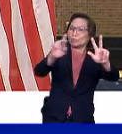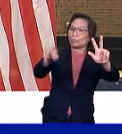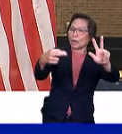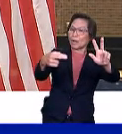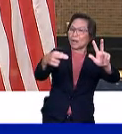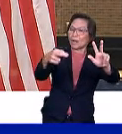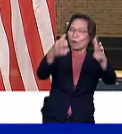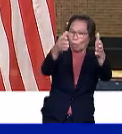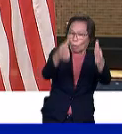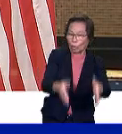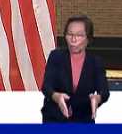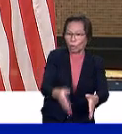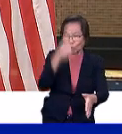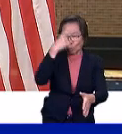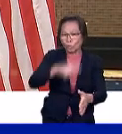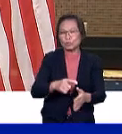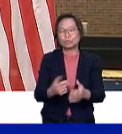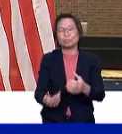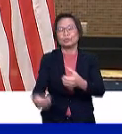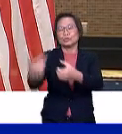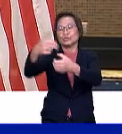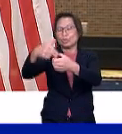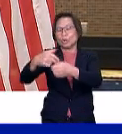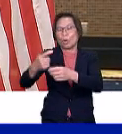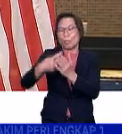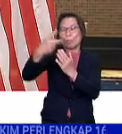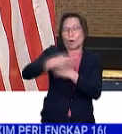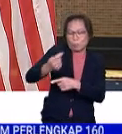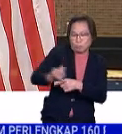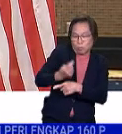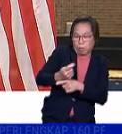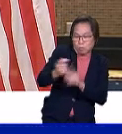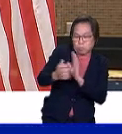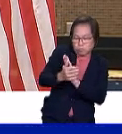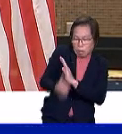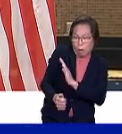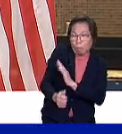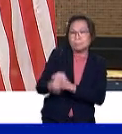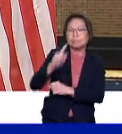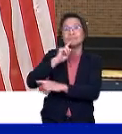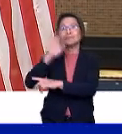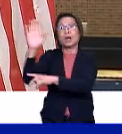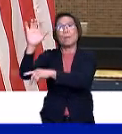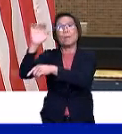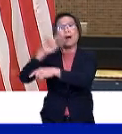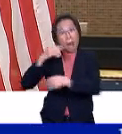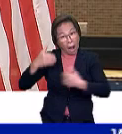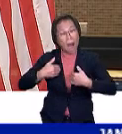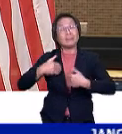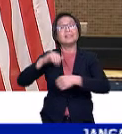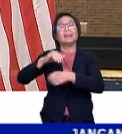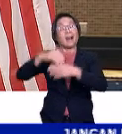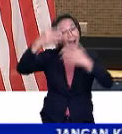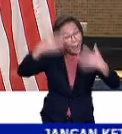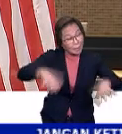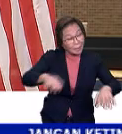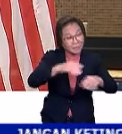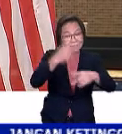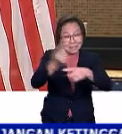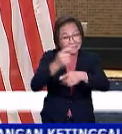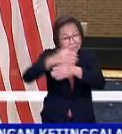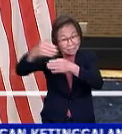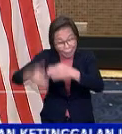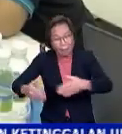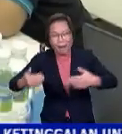untuk mengikuti program latihan kemahiran dengan jaminan pekerjaan setelah tamat